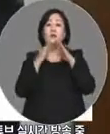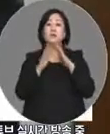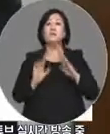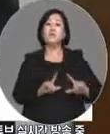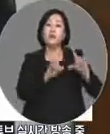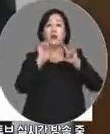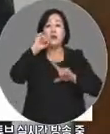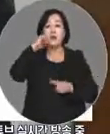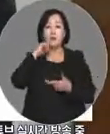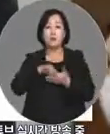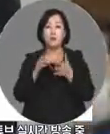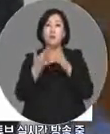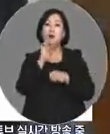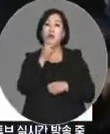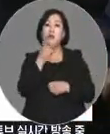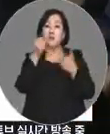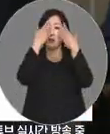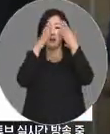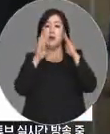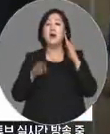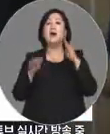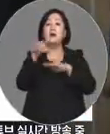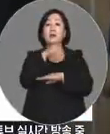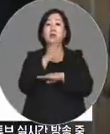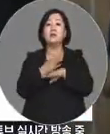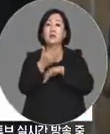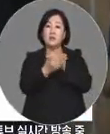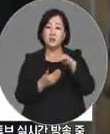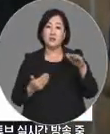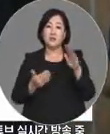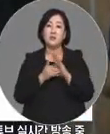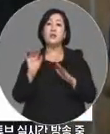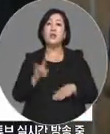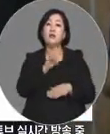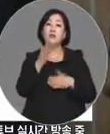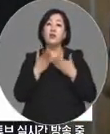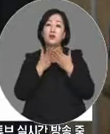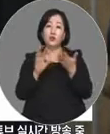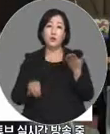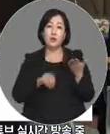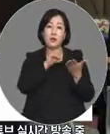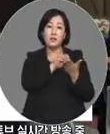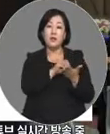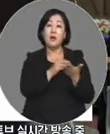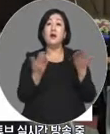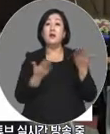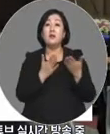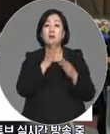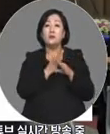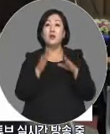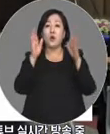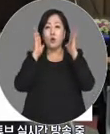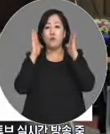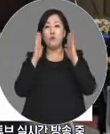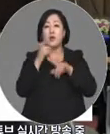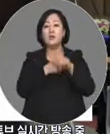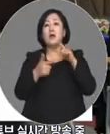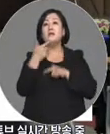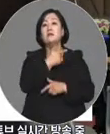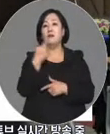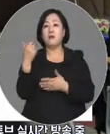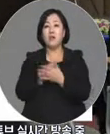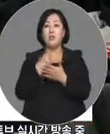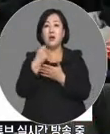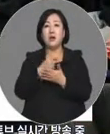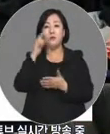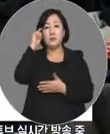마이스터고를 졸업하고 대학 진학 대신 현대중공업에 입사했습니다. 열심히 직장 생활을 했지만 공부에 대한 갈증이 계속되던